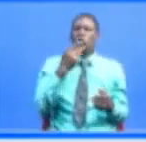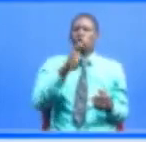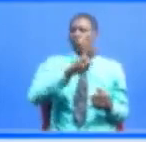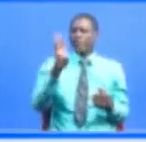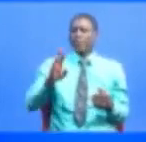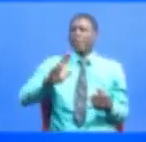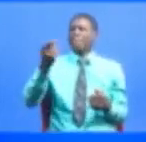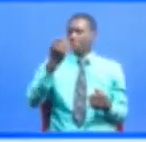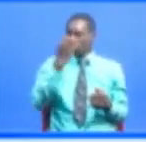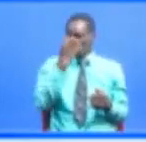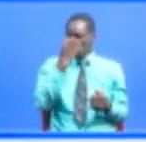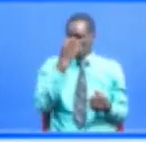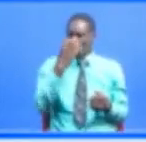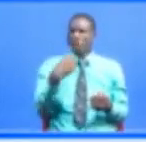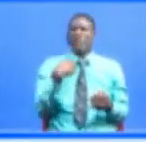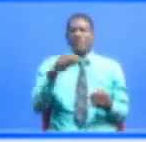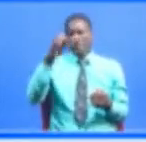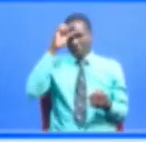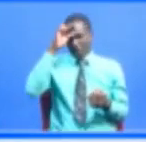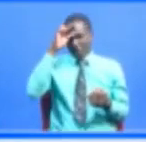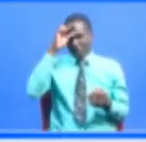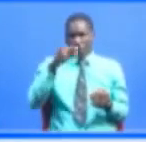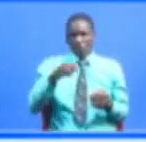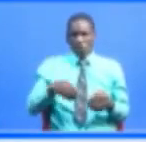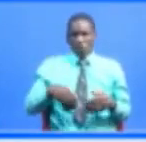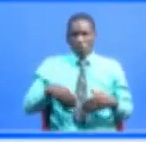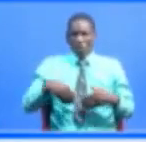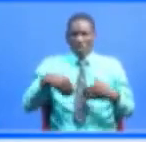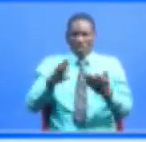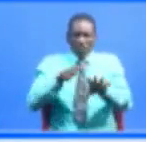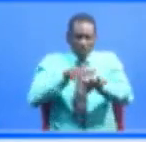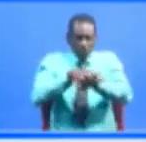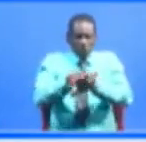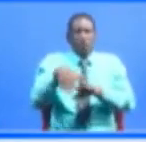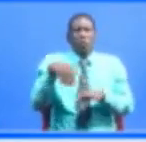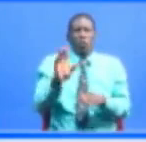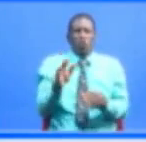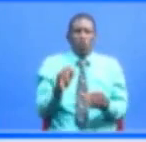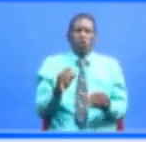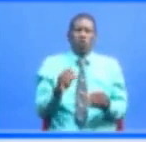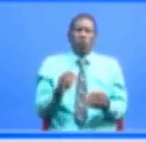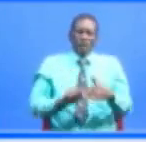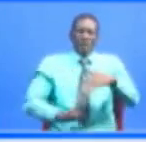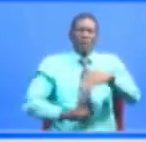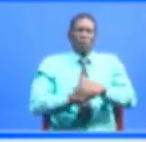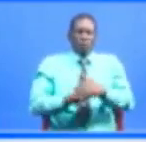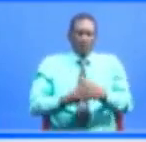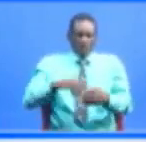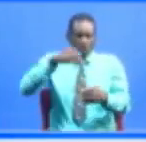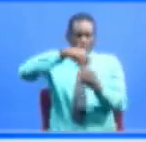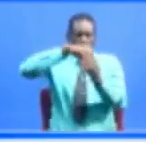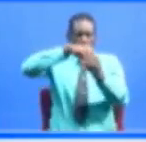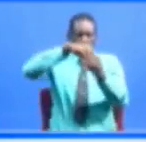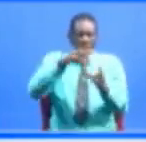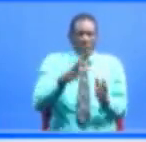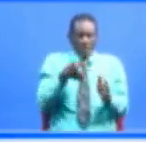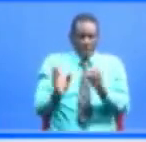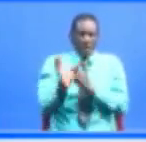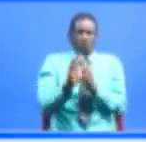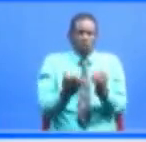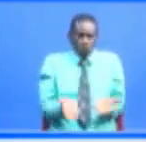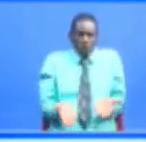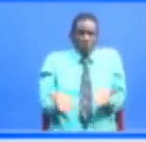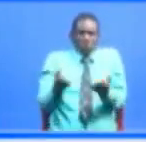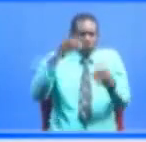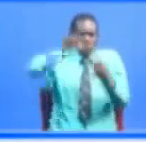Rais William Ruto amesema serikali itatoa vishawishi zaidi kwa wawekezaji kwa humu nchini ili kuimarisha uzalishaji na kupunguza